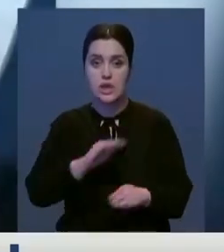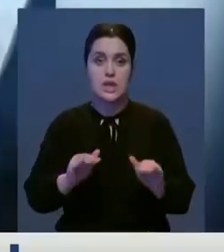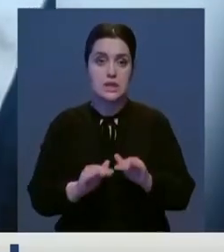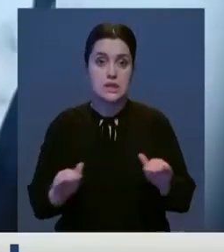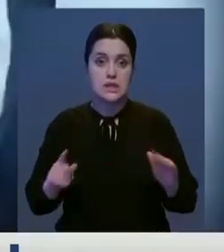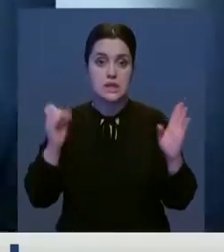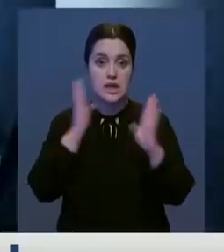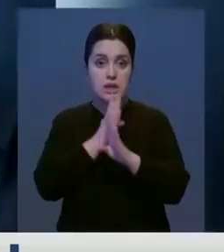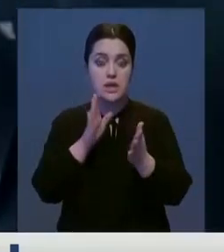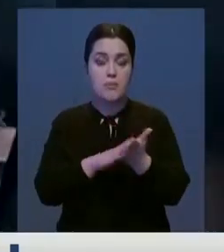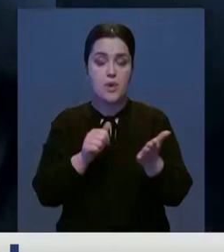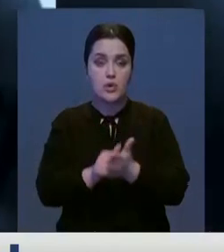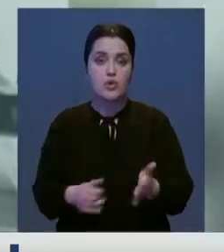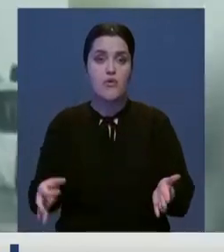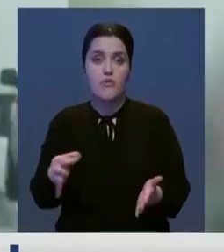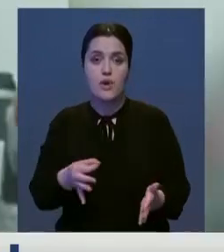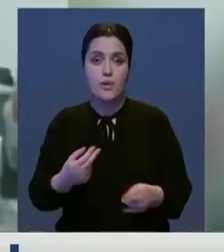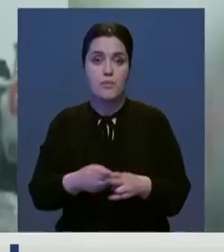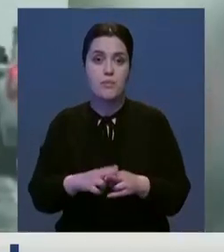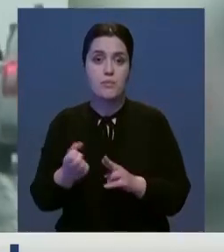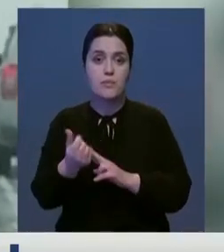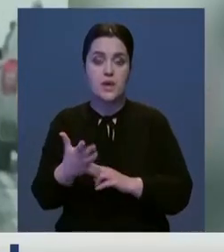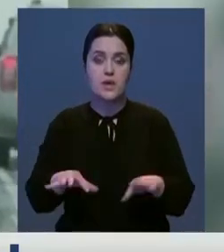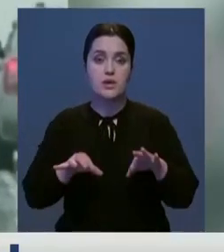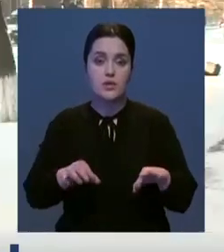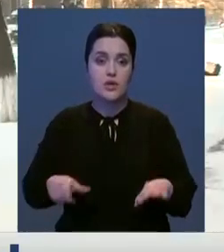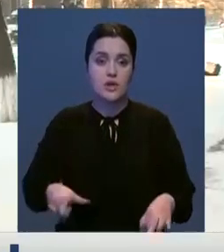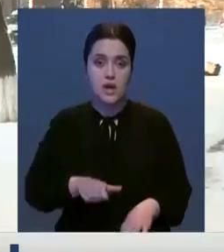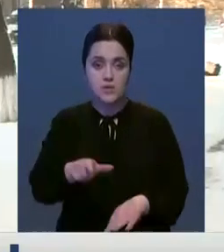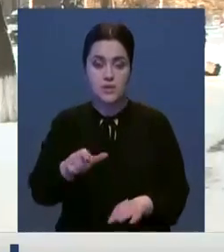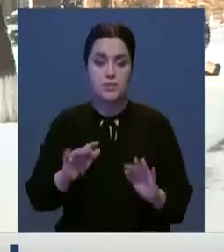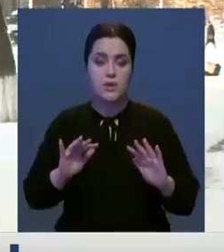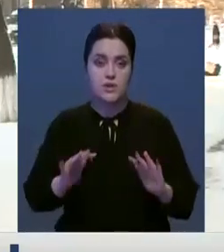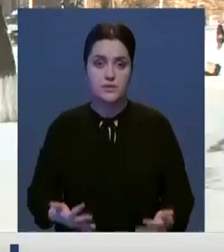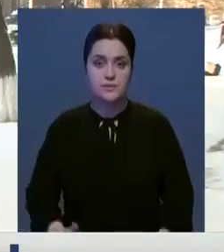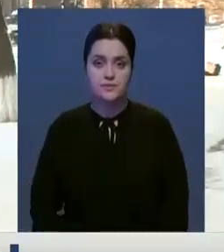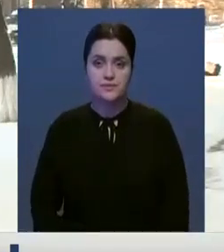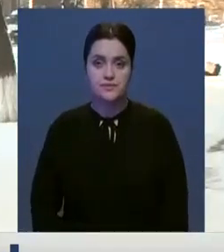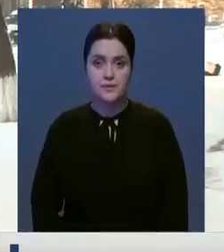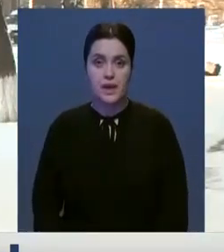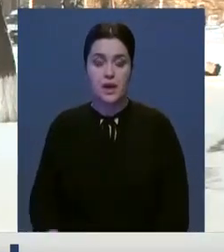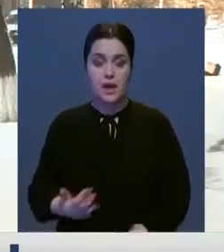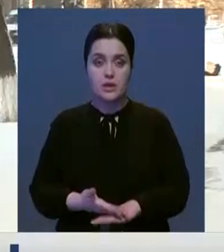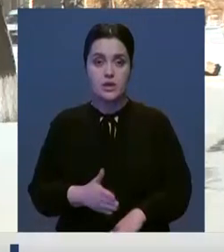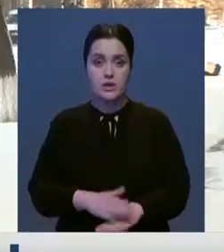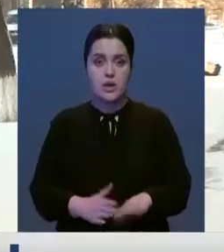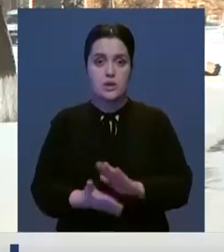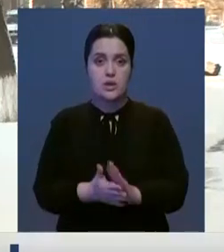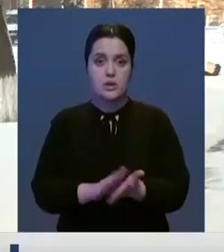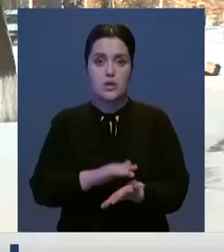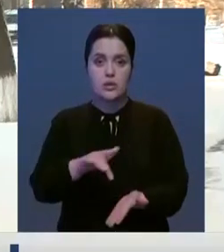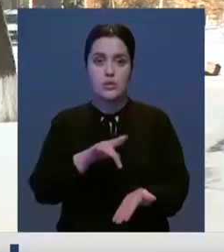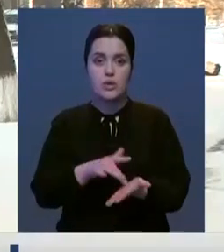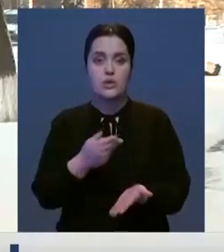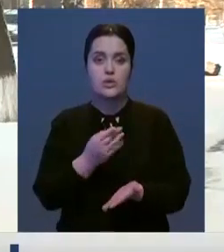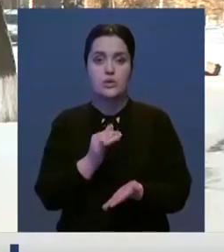непогоды в области зарегистрировали 15 дорожно-транспортных происшествий. Самая тяжелая ситуация, она произошла в районе города Чучс на